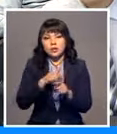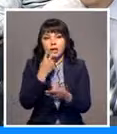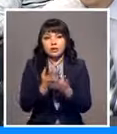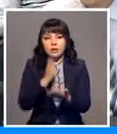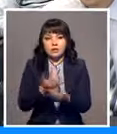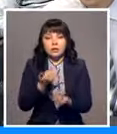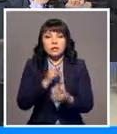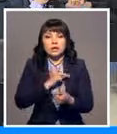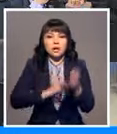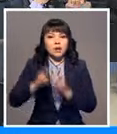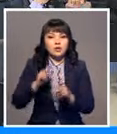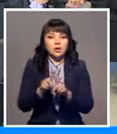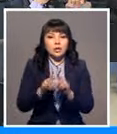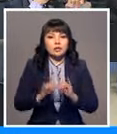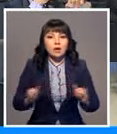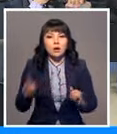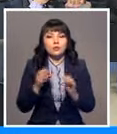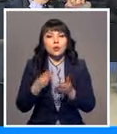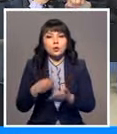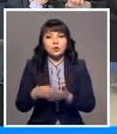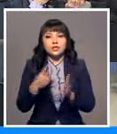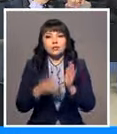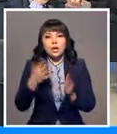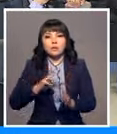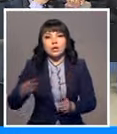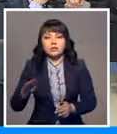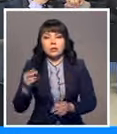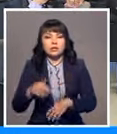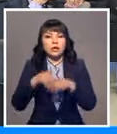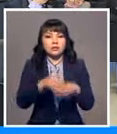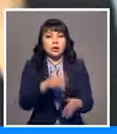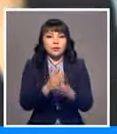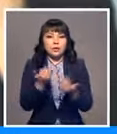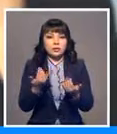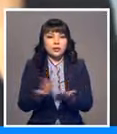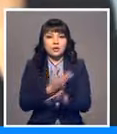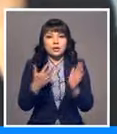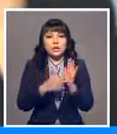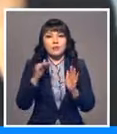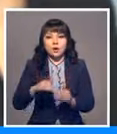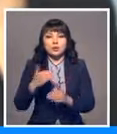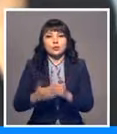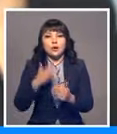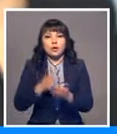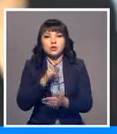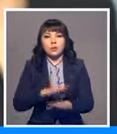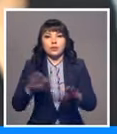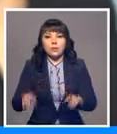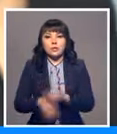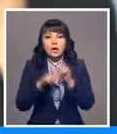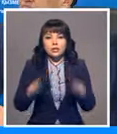Биыл кәсіпкерлікті дамытуға бюджеттен 75 миллиард теңге бөлінген. Индустрияландыру аясында 8 мыңға жуық жаңа жұмыс орны,